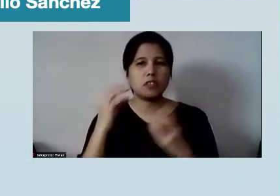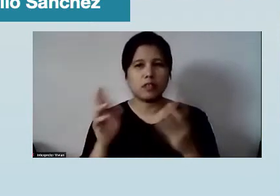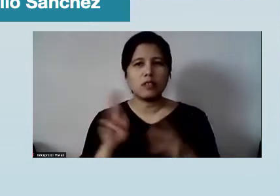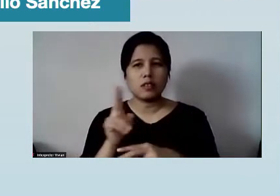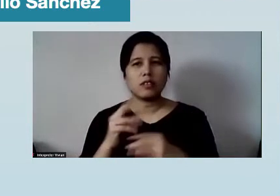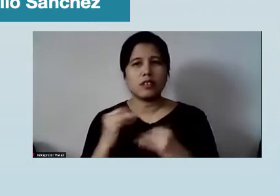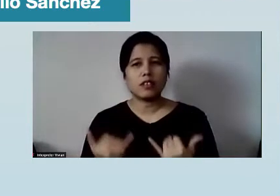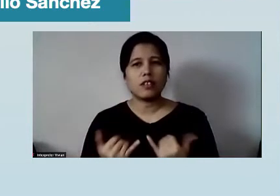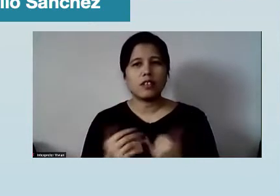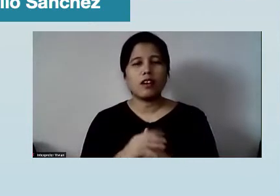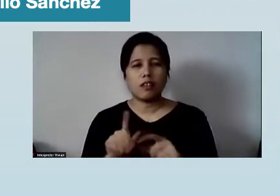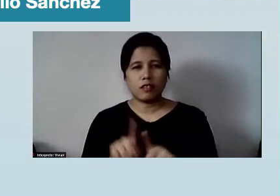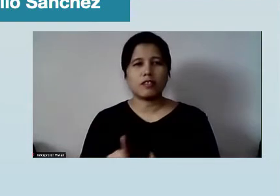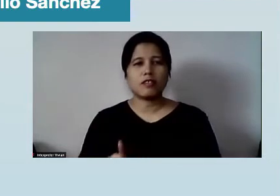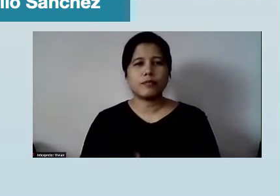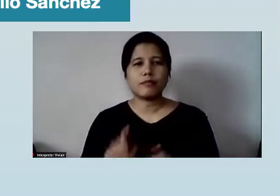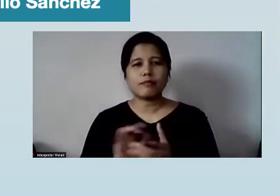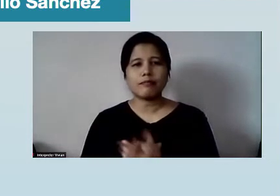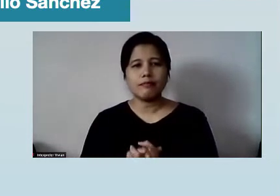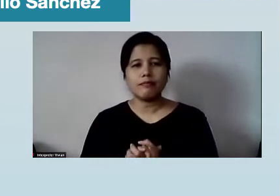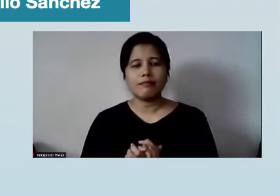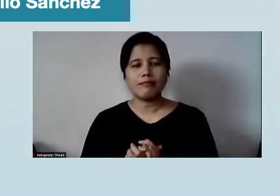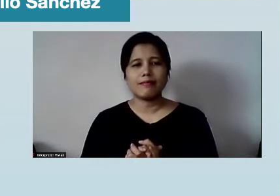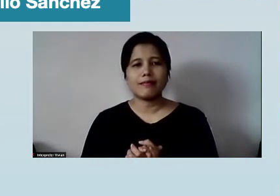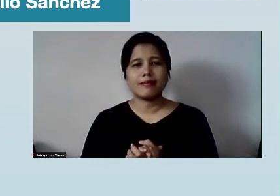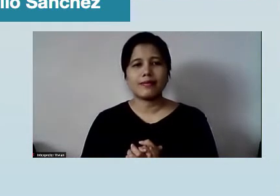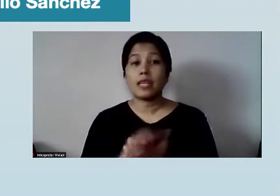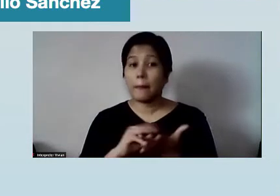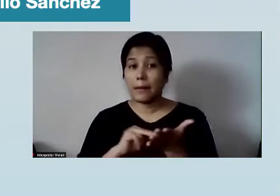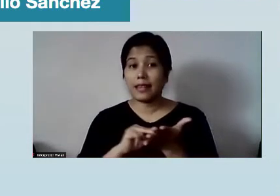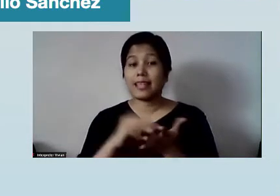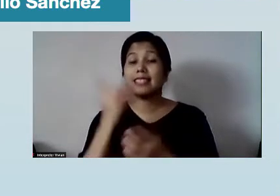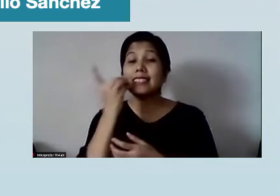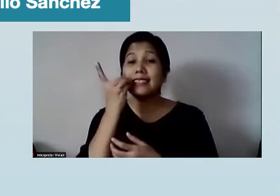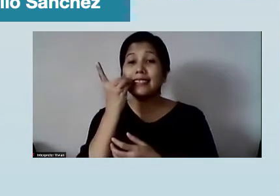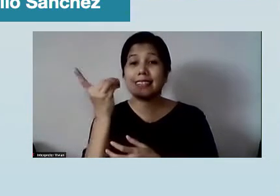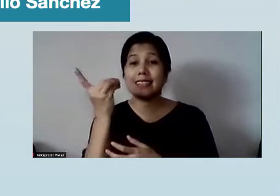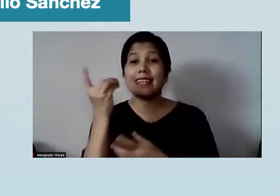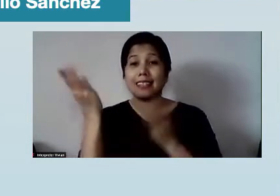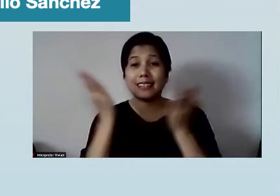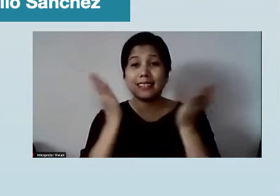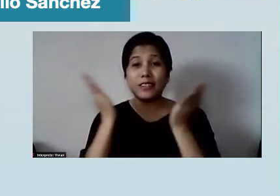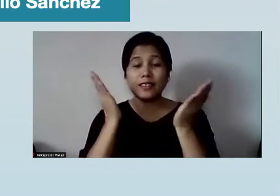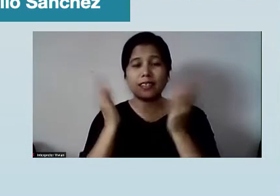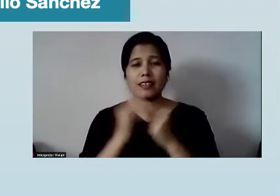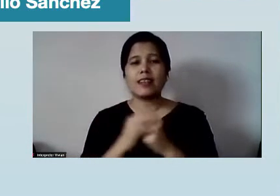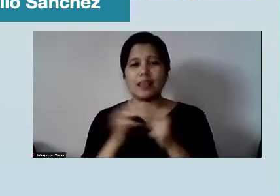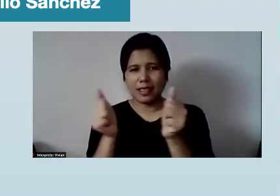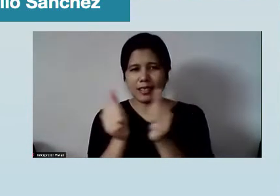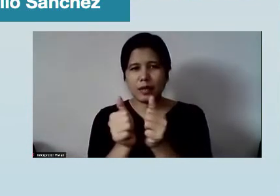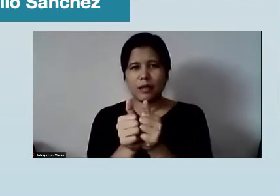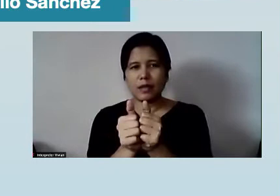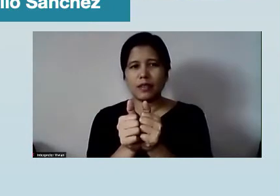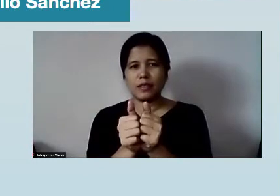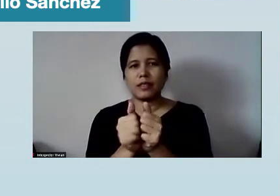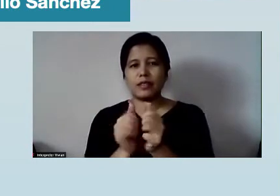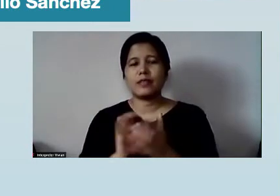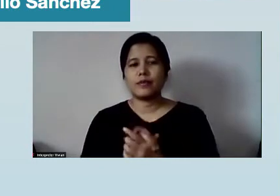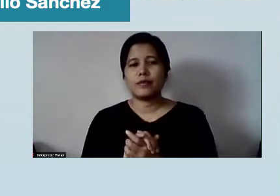any member of their family. No? Yung medical and dental services, kasama po yan. No?